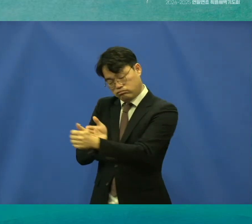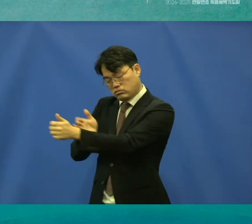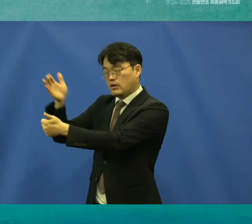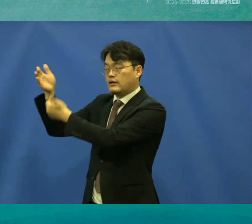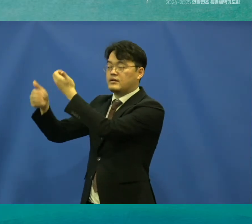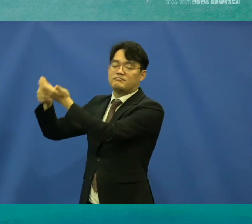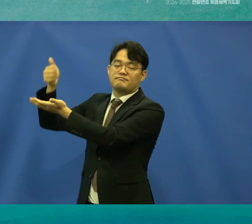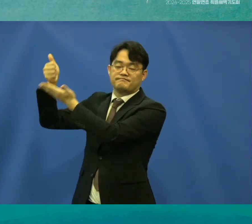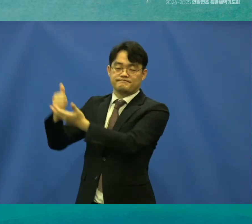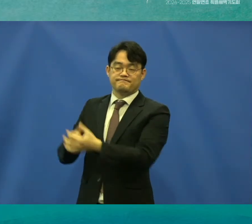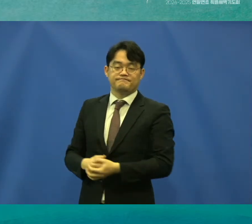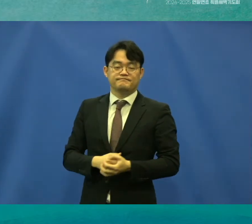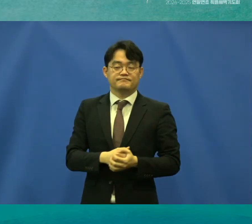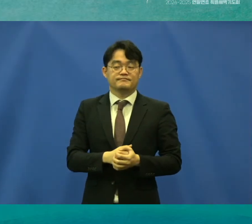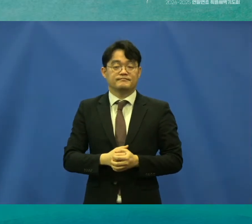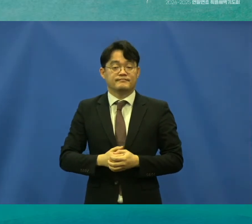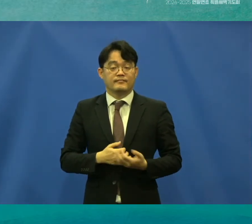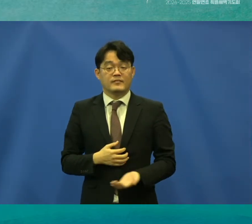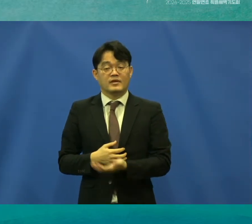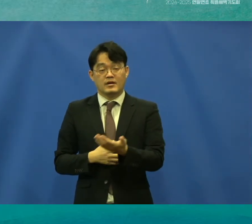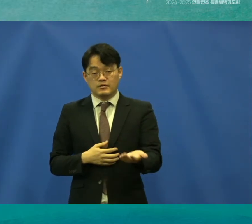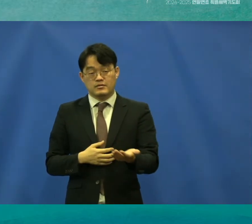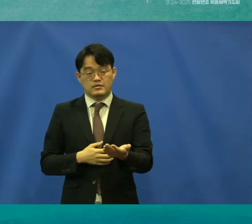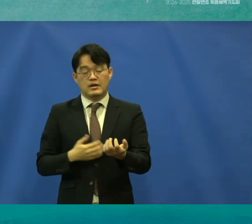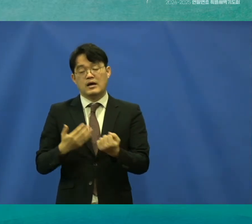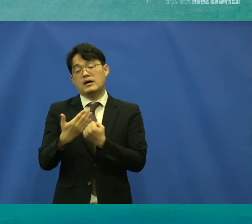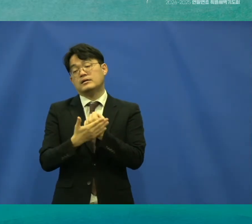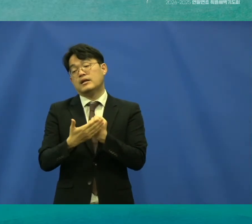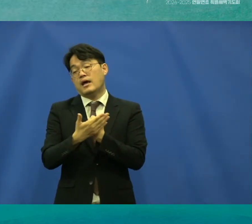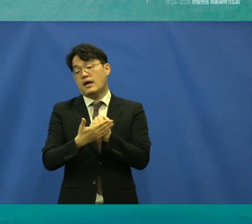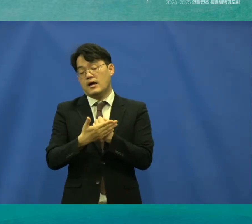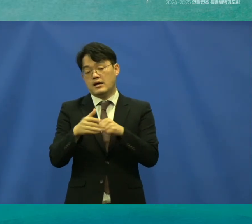여러분, 은혜의 속성은 넘쳐 흐르는 것입니다.